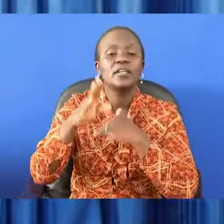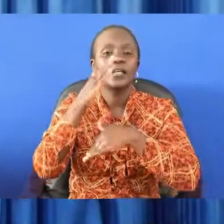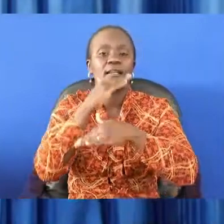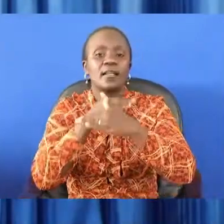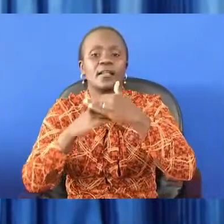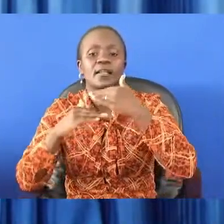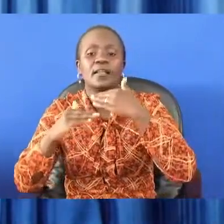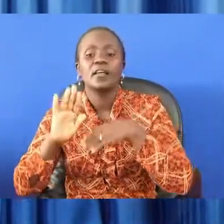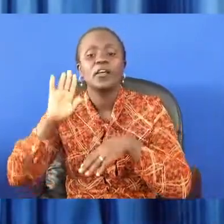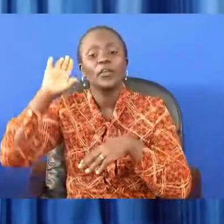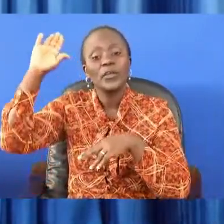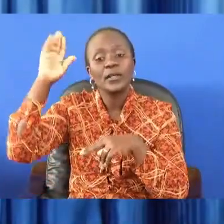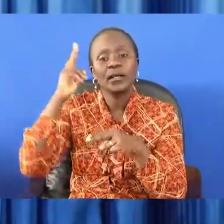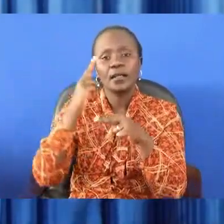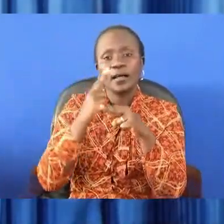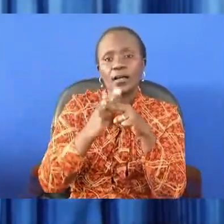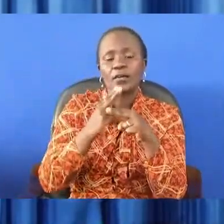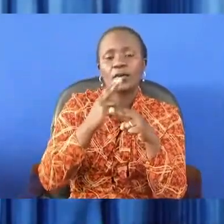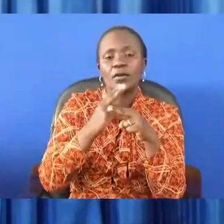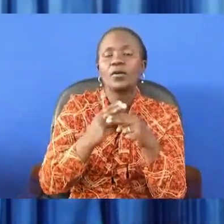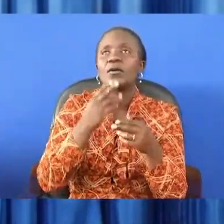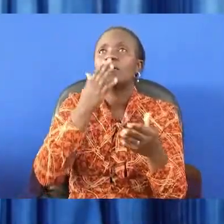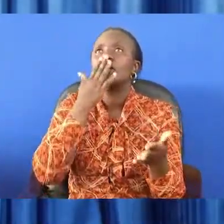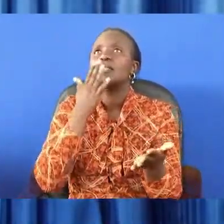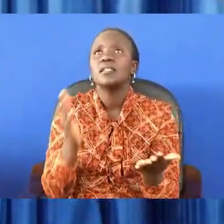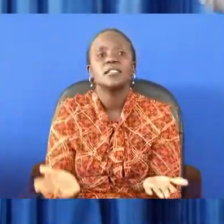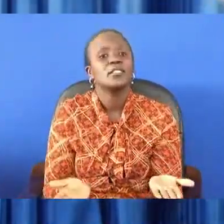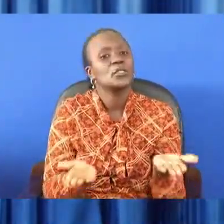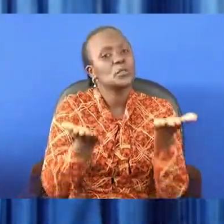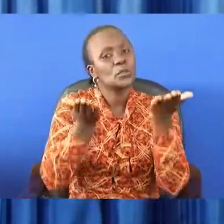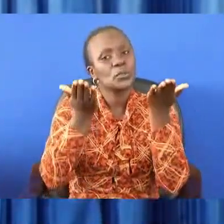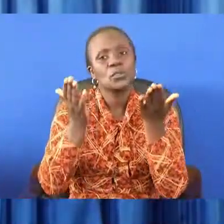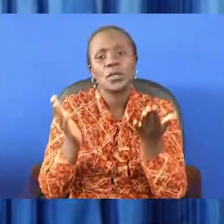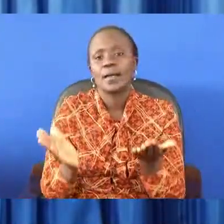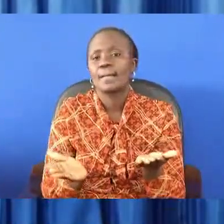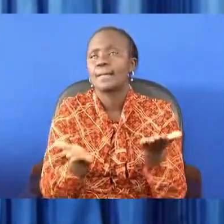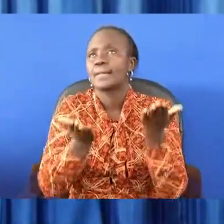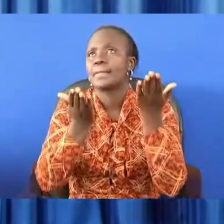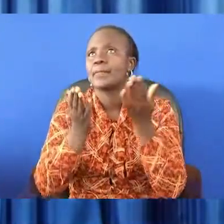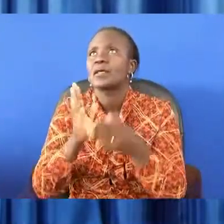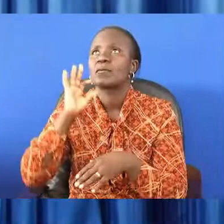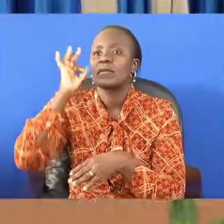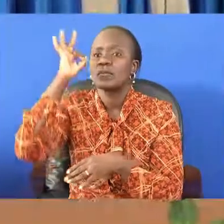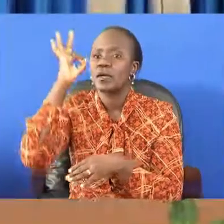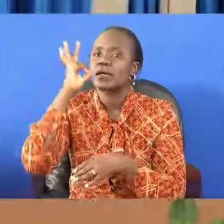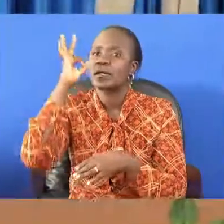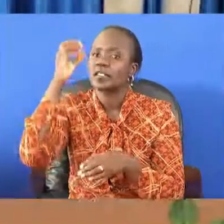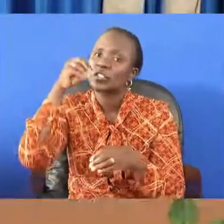Mbinguni, jina lako litukuzwe Baba.